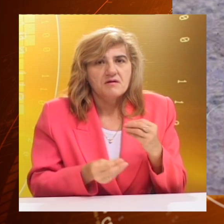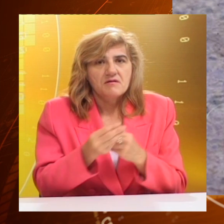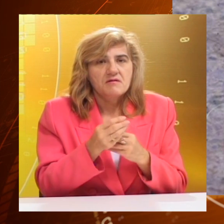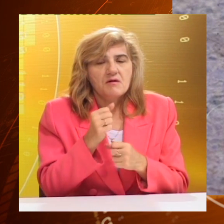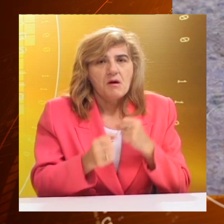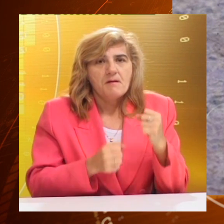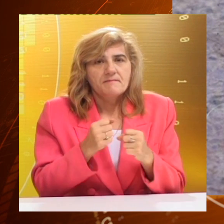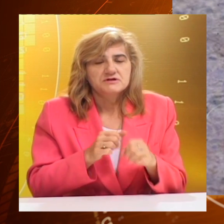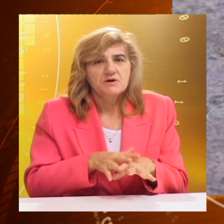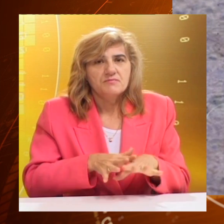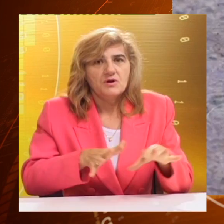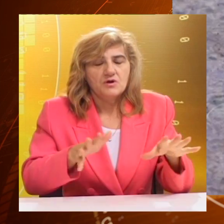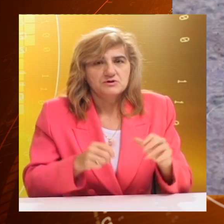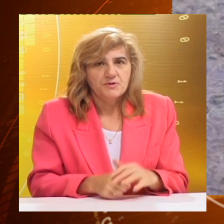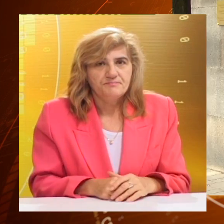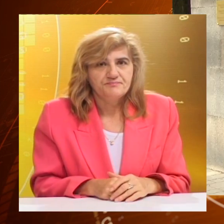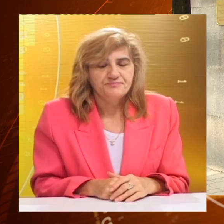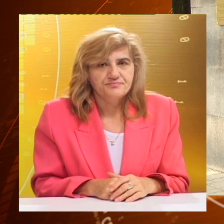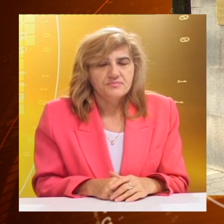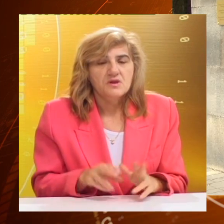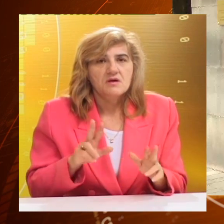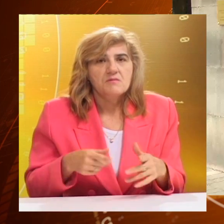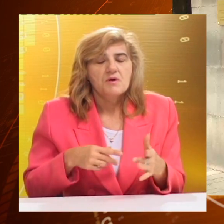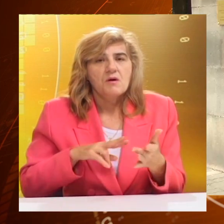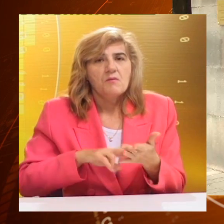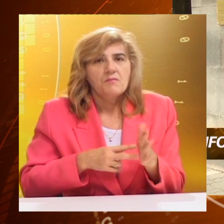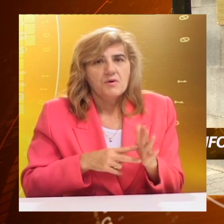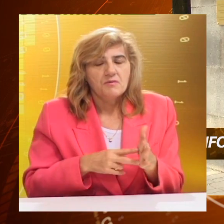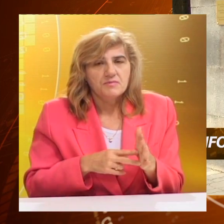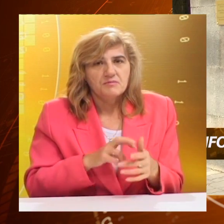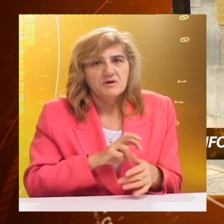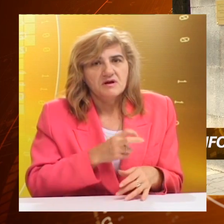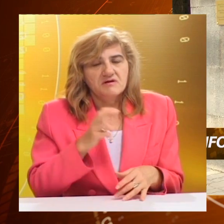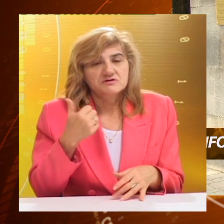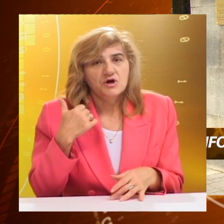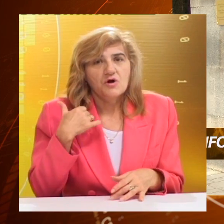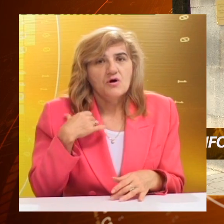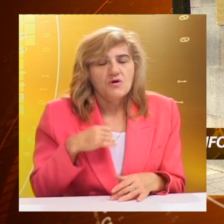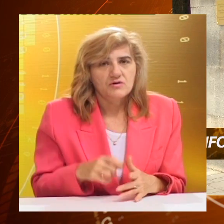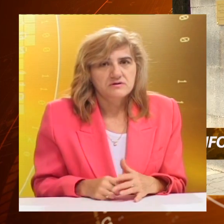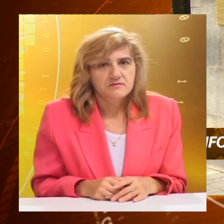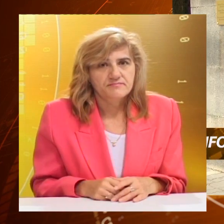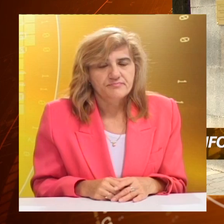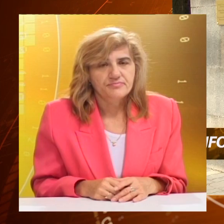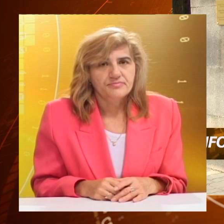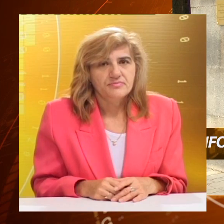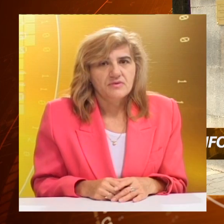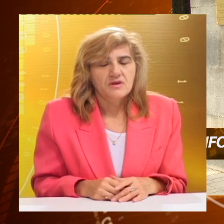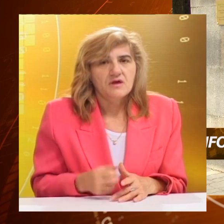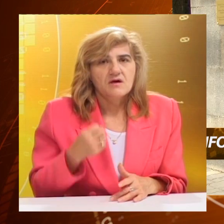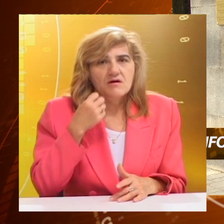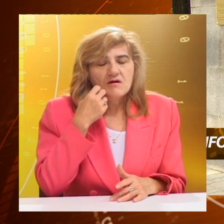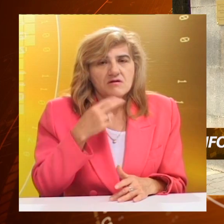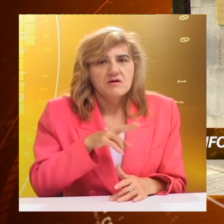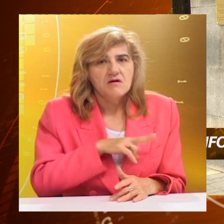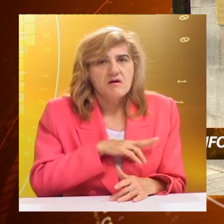u malom broju, ali da se veoma brzo razmnožavaju. Smrdibubama imam problema od više godina. Znači,